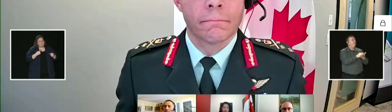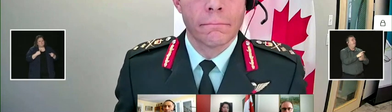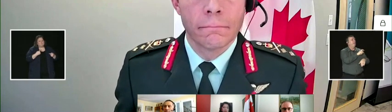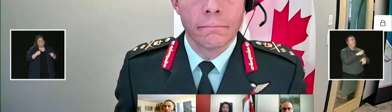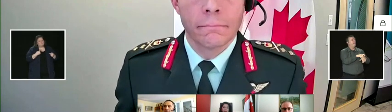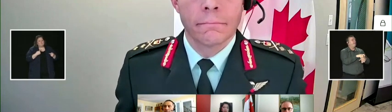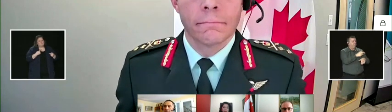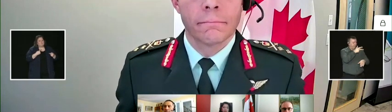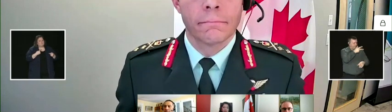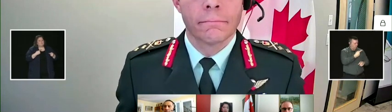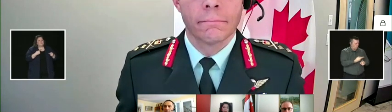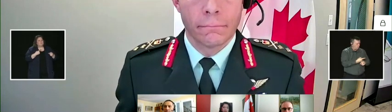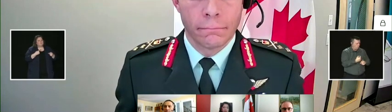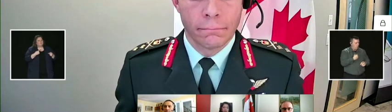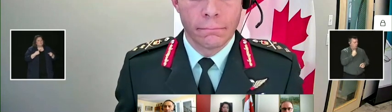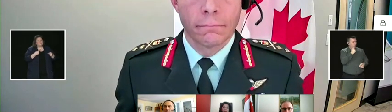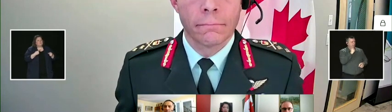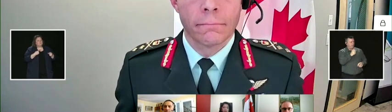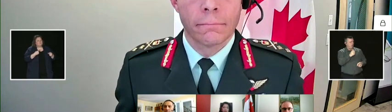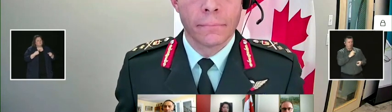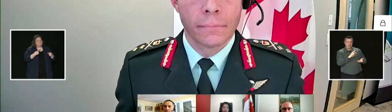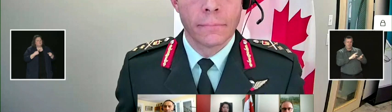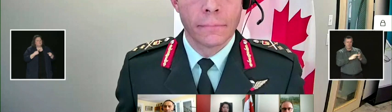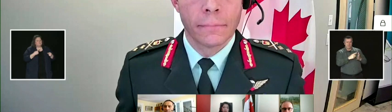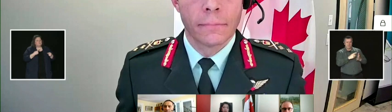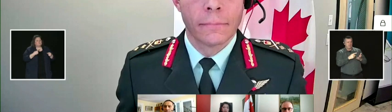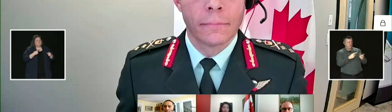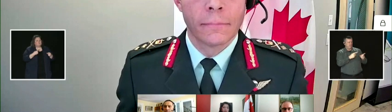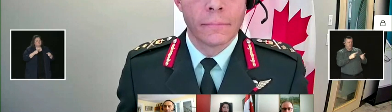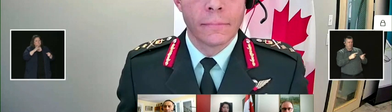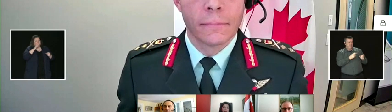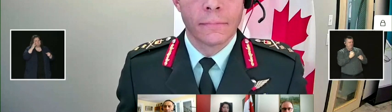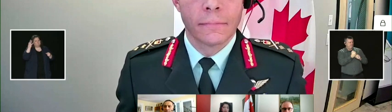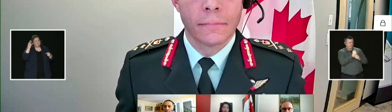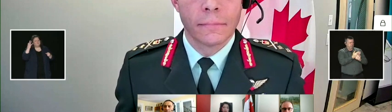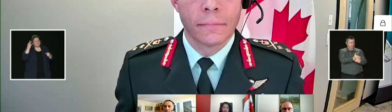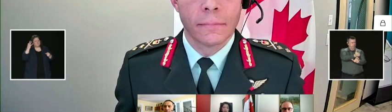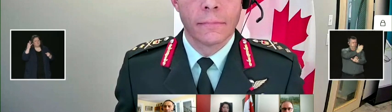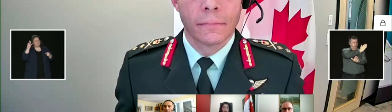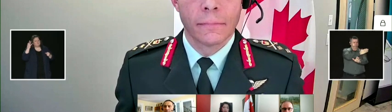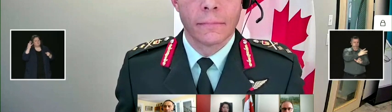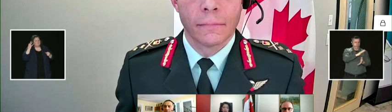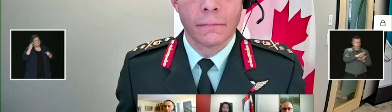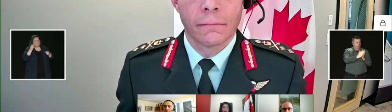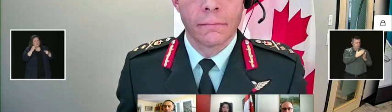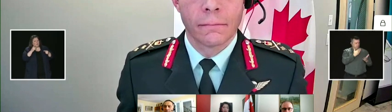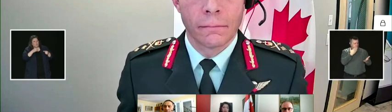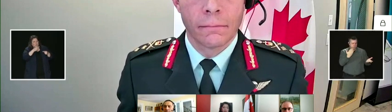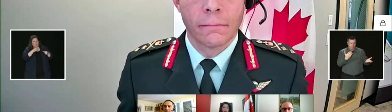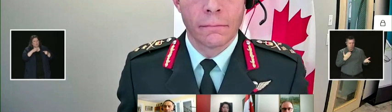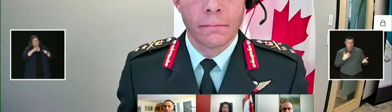acheté qui finissent dans 1 mois? Je comprends pas quand est-ce qu'il aurait été fabriqué.